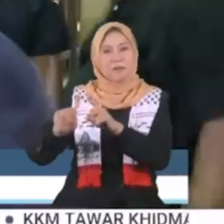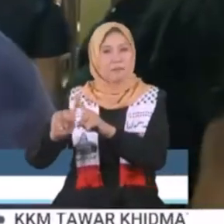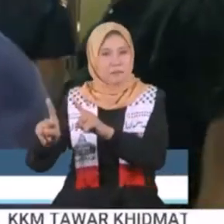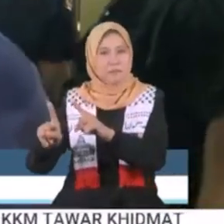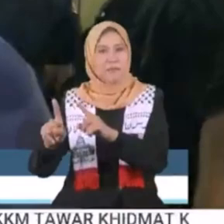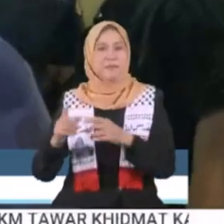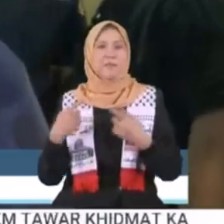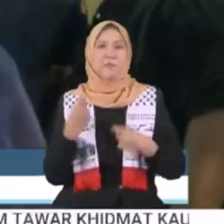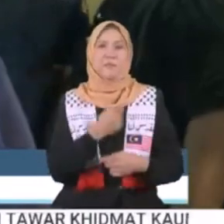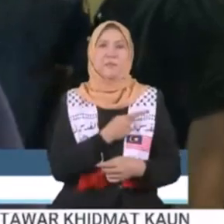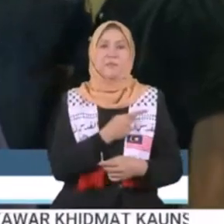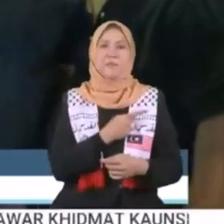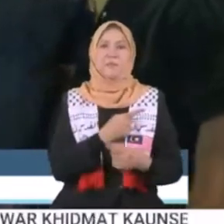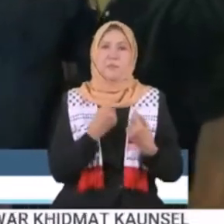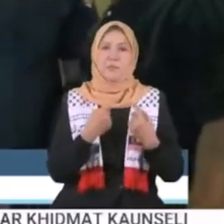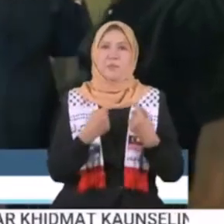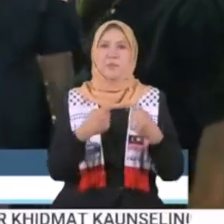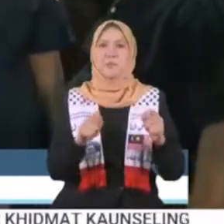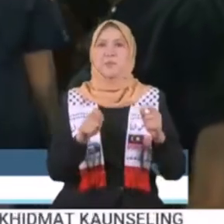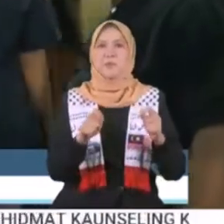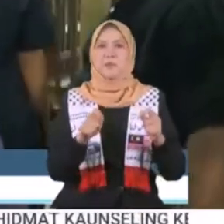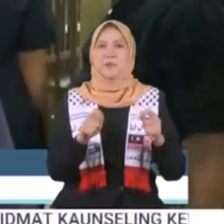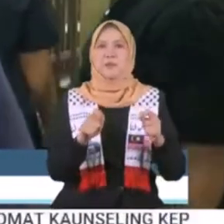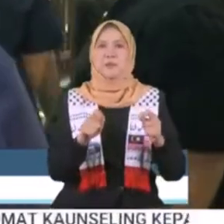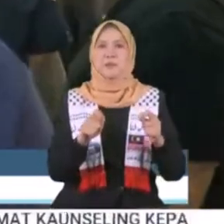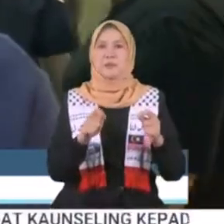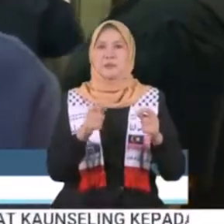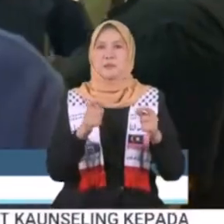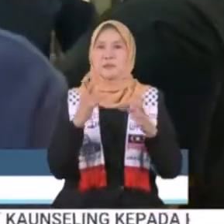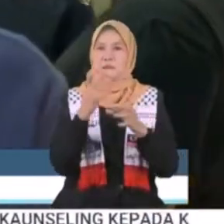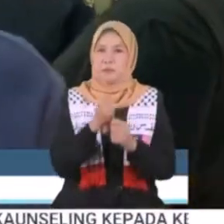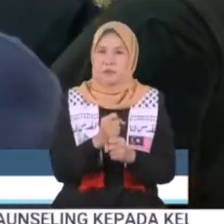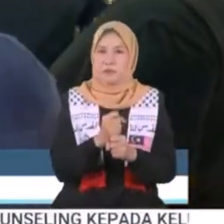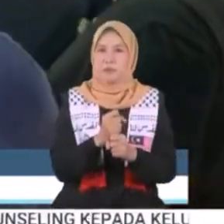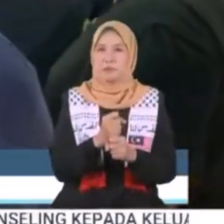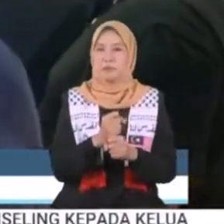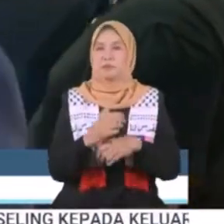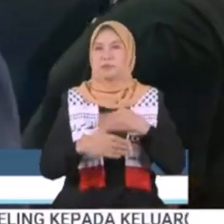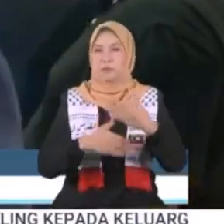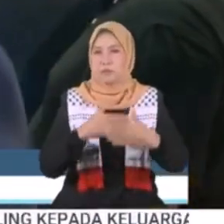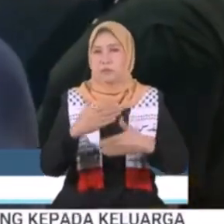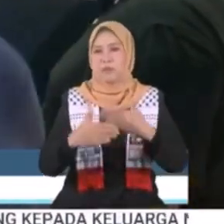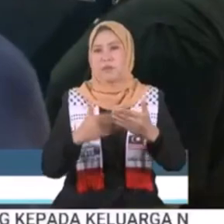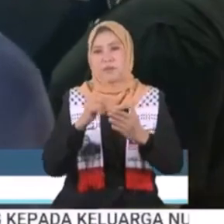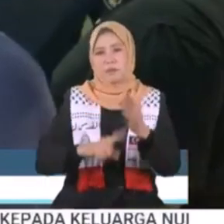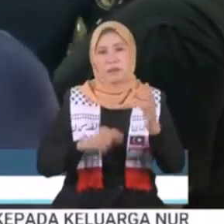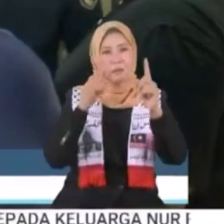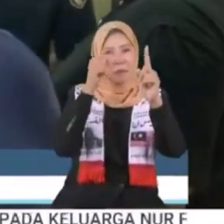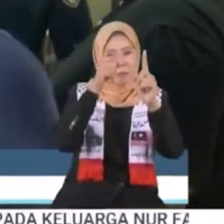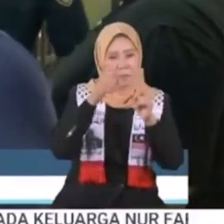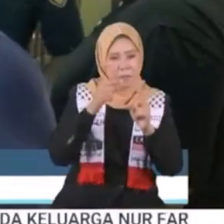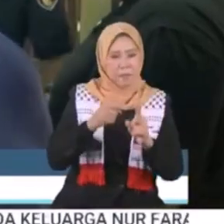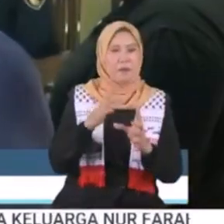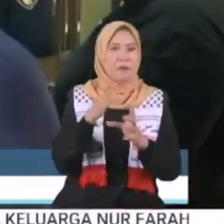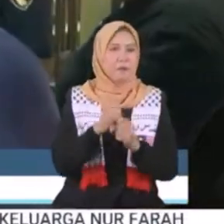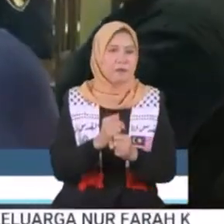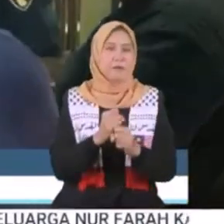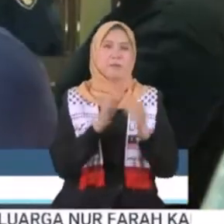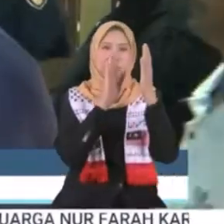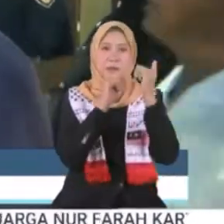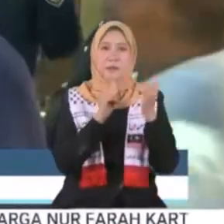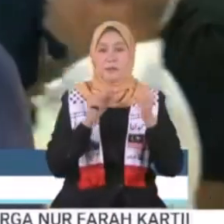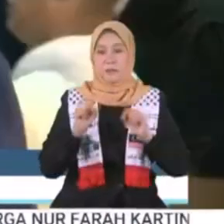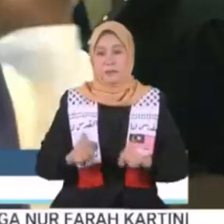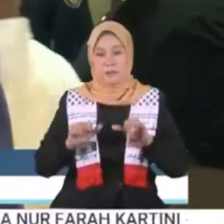Cuba Saya harap dapat dapat Cuba menunaikan satu persatu harapan-harapan ini supaya kita